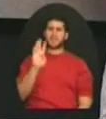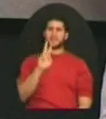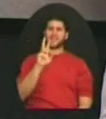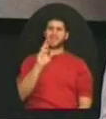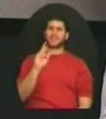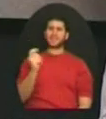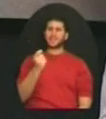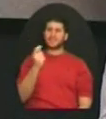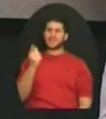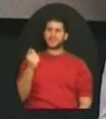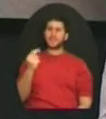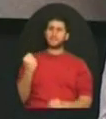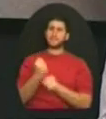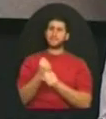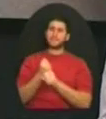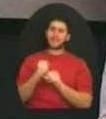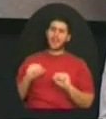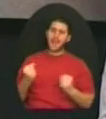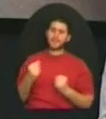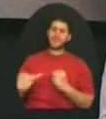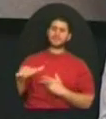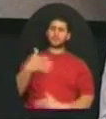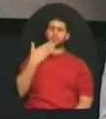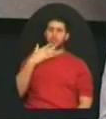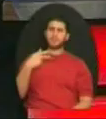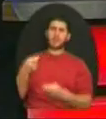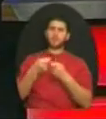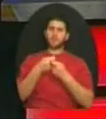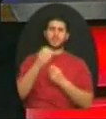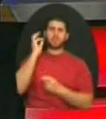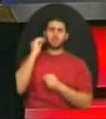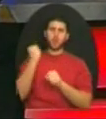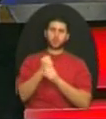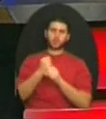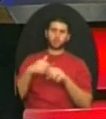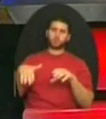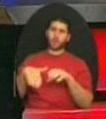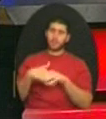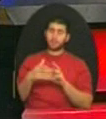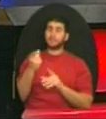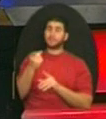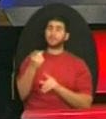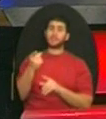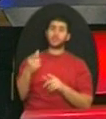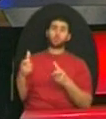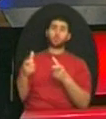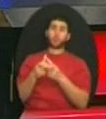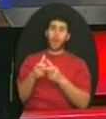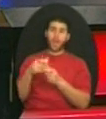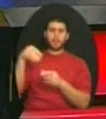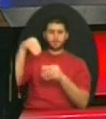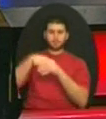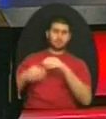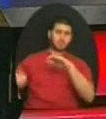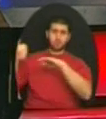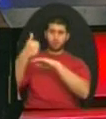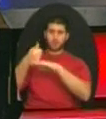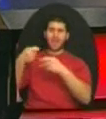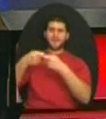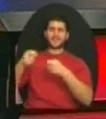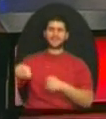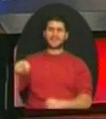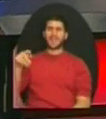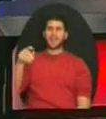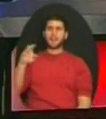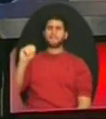באזור ירושלים, בתנועה נשים עושות שלום. אז קודם כל, השדולה הזאת היא שדולה שבראשה עומדת חברת הכנסת